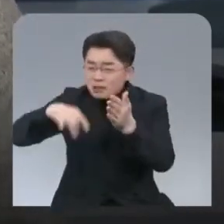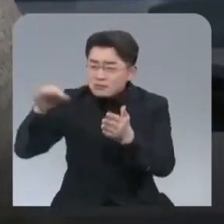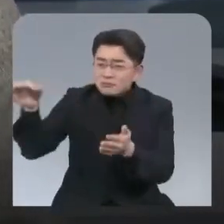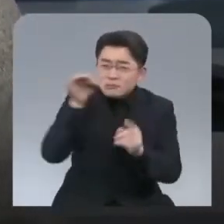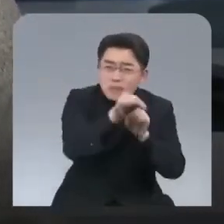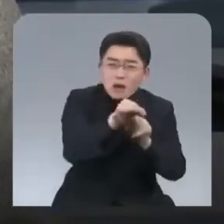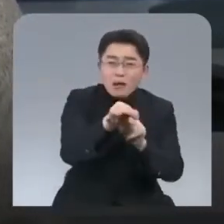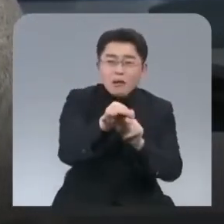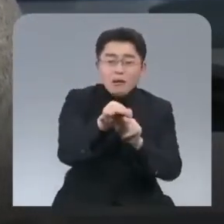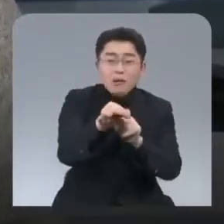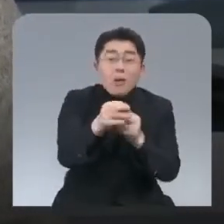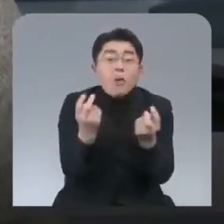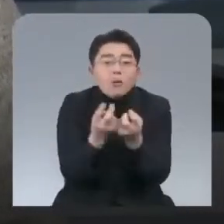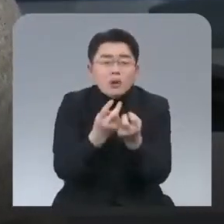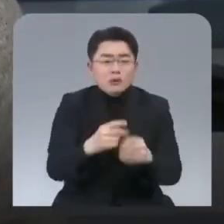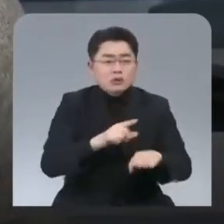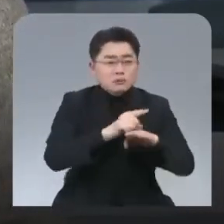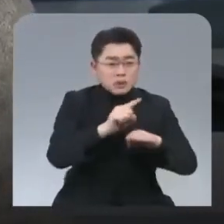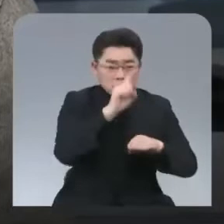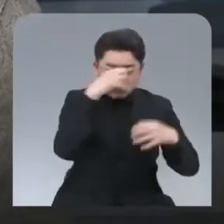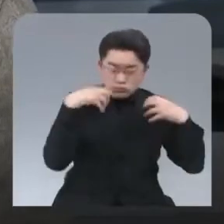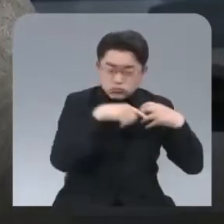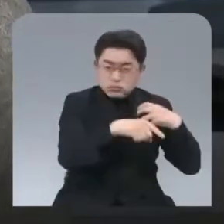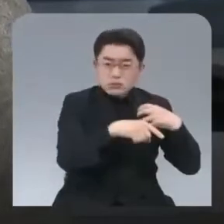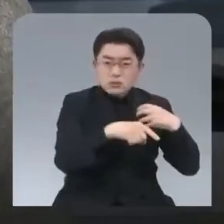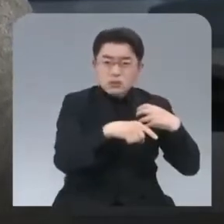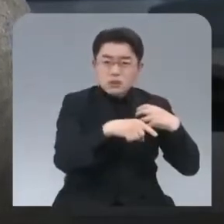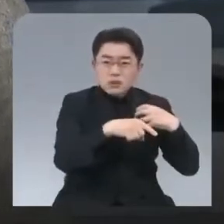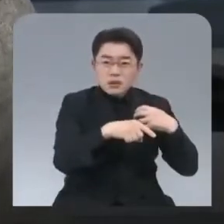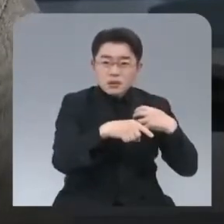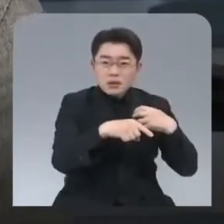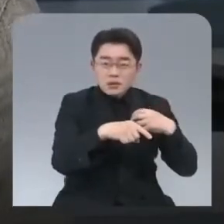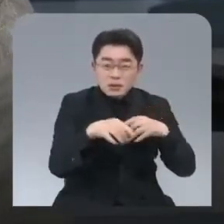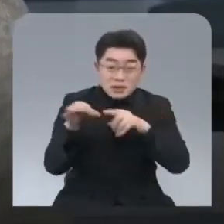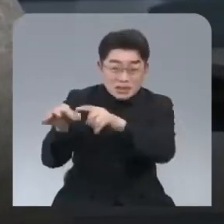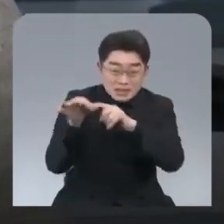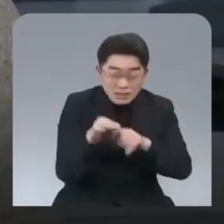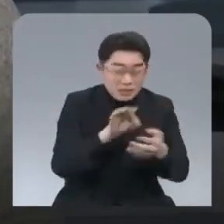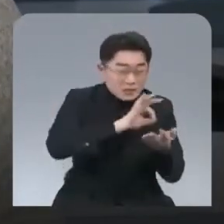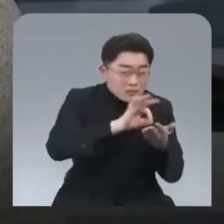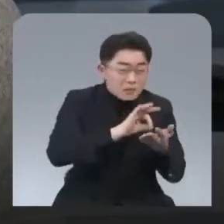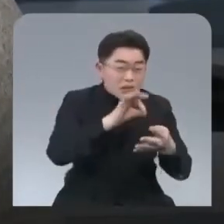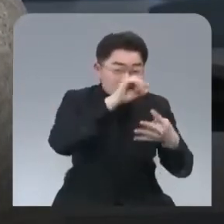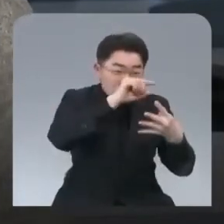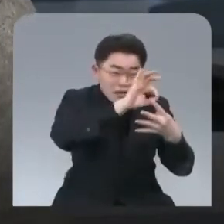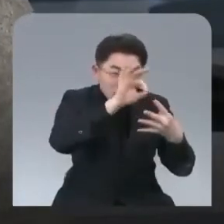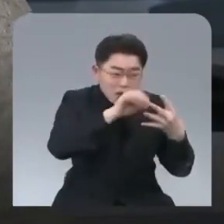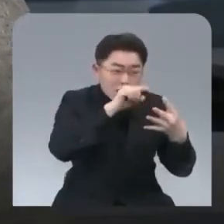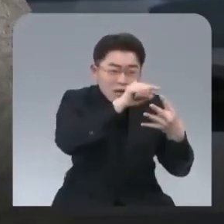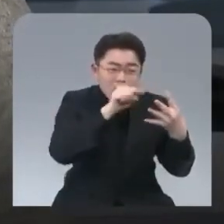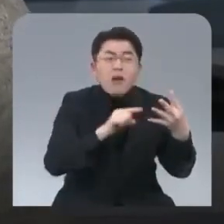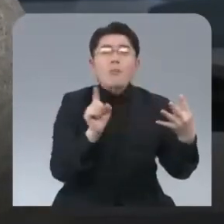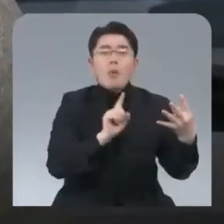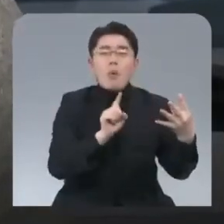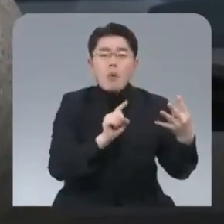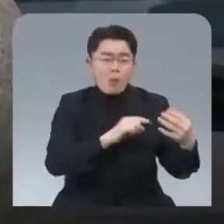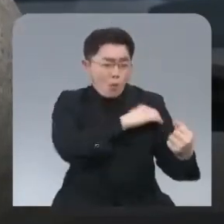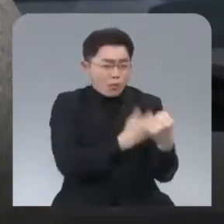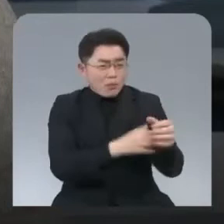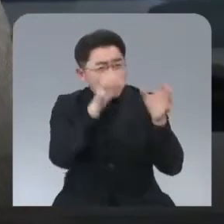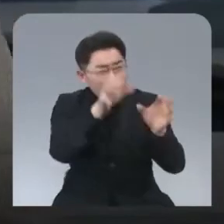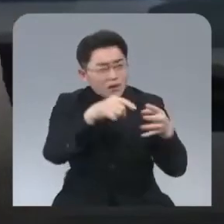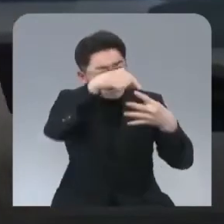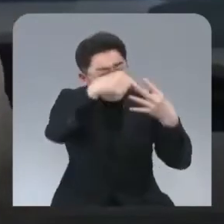어떤 세금 들에 있어서는 지방 정부가 직접적으로 활용할 수 있는 그런 권한을 부여할 것인지